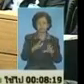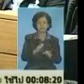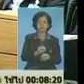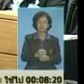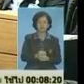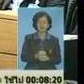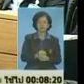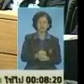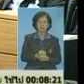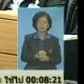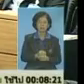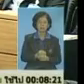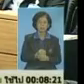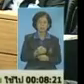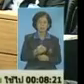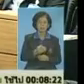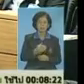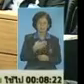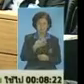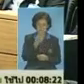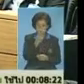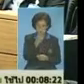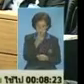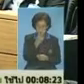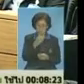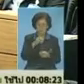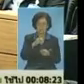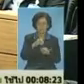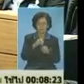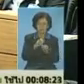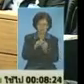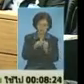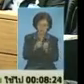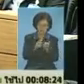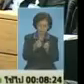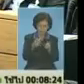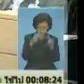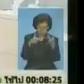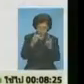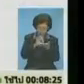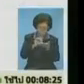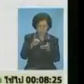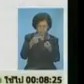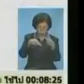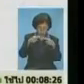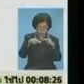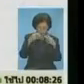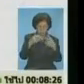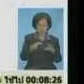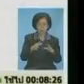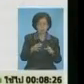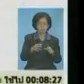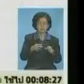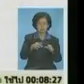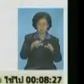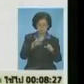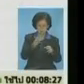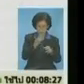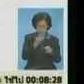ครับผมไม่เปิดในดิกชันนารีครับพิจารณาแล้วหมายถึงว่าคนที่เขียนเนี่ยเขาพิจารณาแล้วนะครับเขาบอกว่าเห็นสมคว